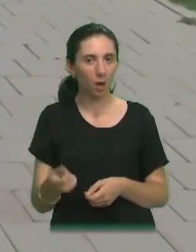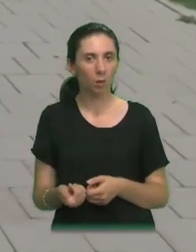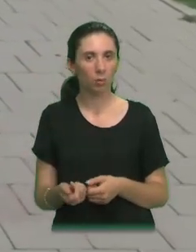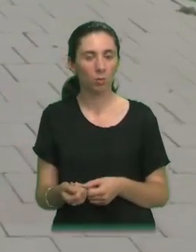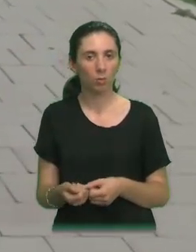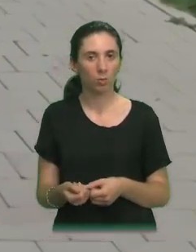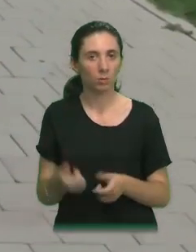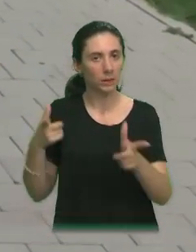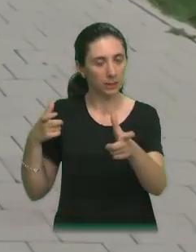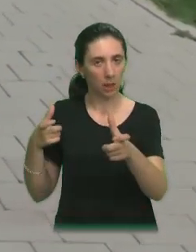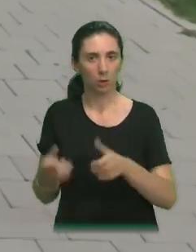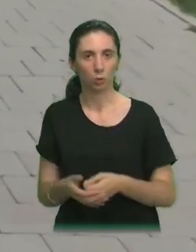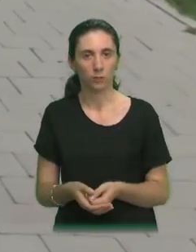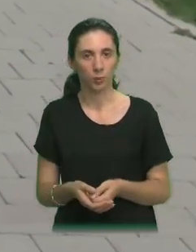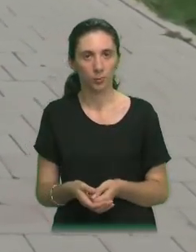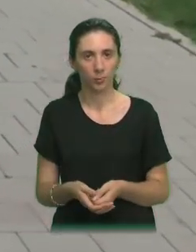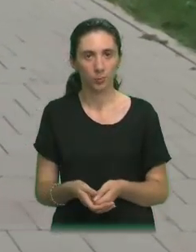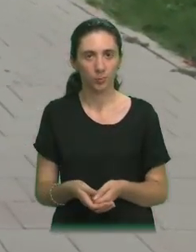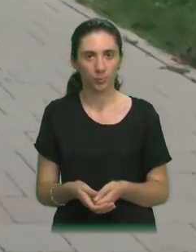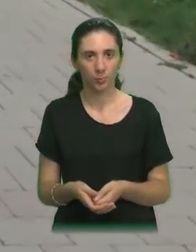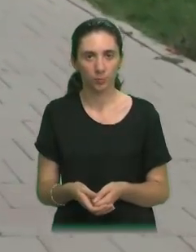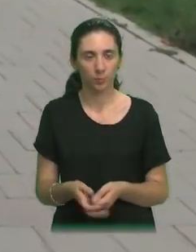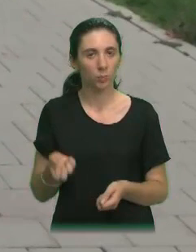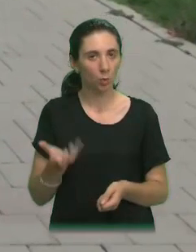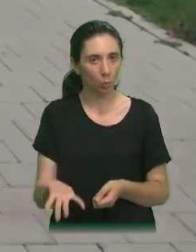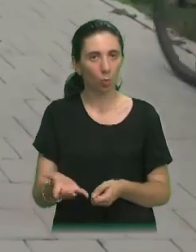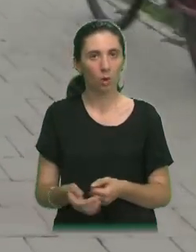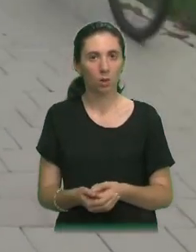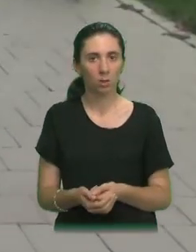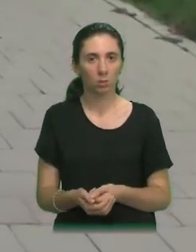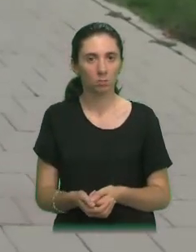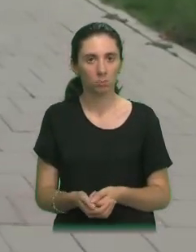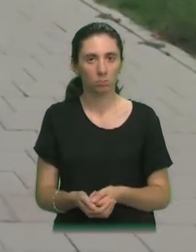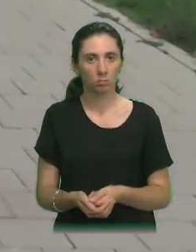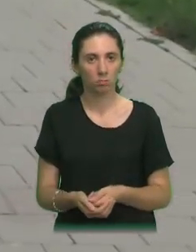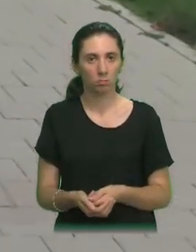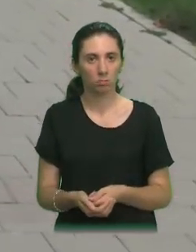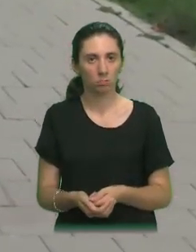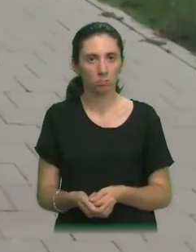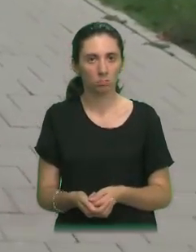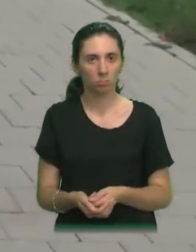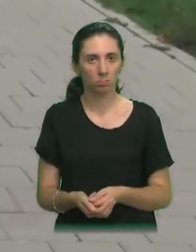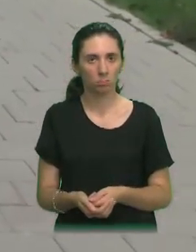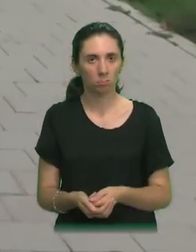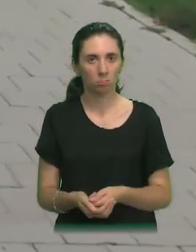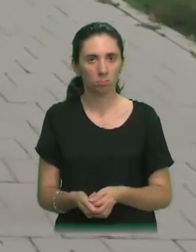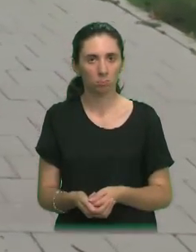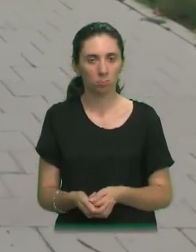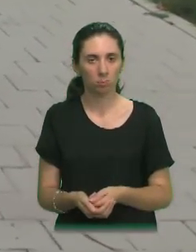A osim mm-hmm. kuglanja ima još badminton, pikado i streljaštvo.